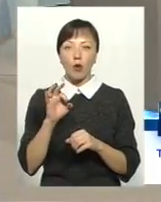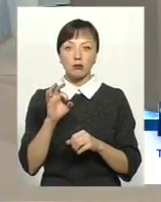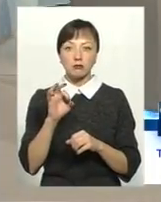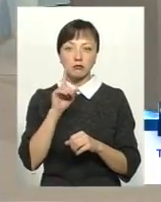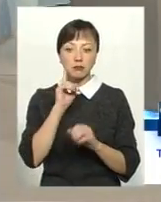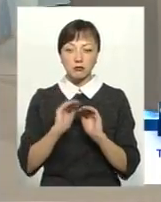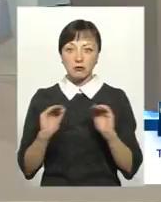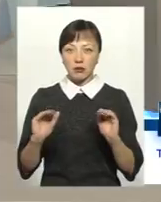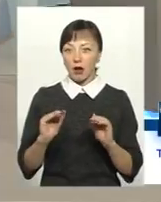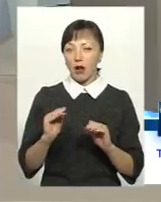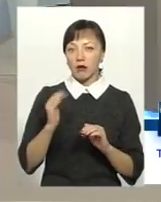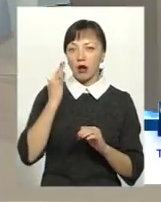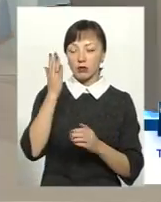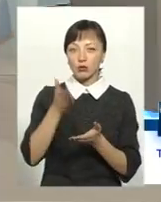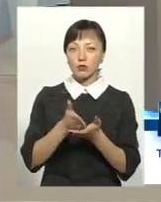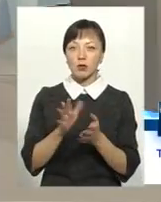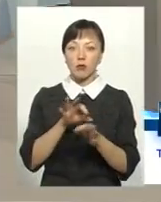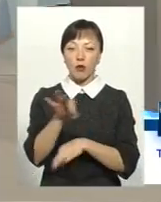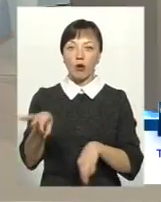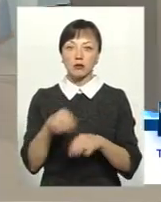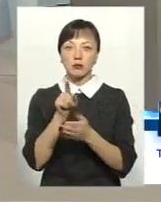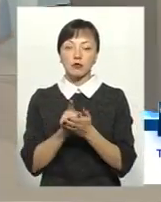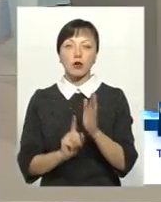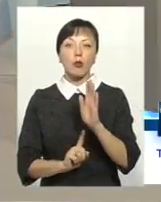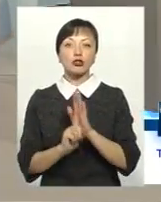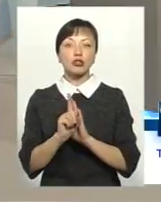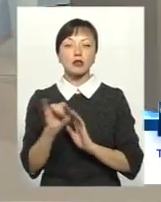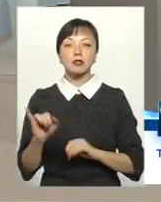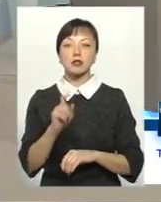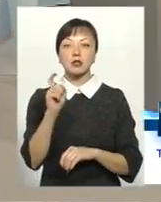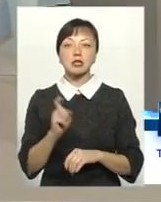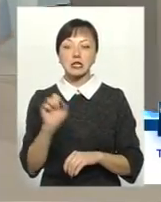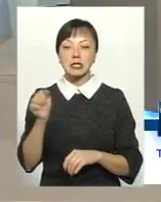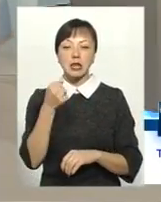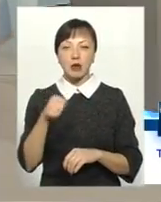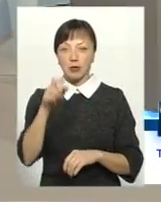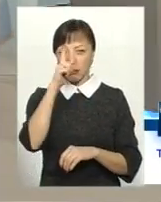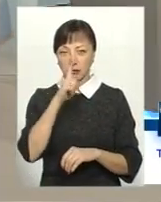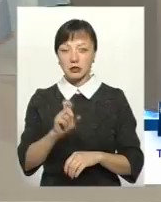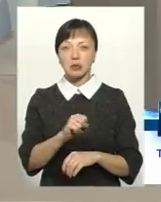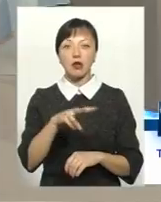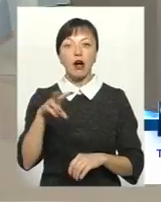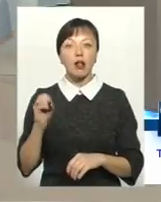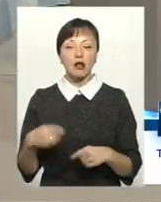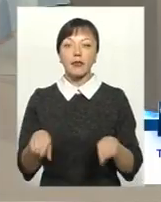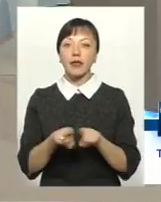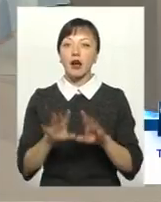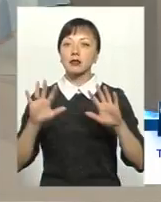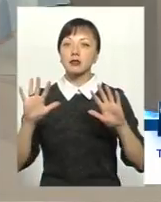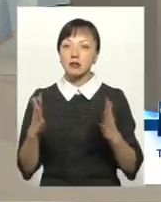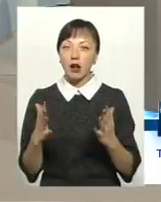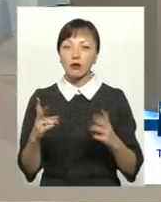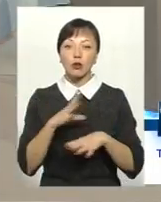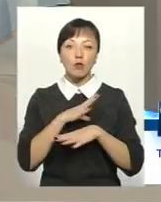трошки анонсували, що у нас буде проєкт, він повинен був початися десь з серпня місяця, але так сталося, що не